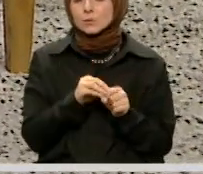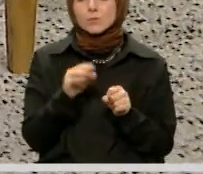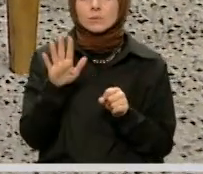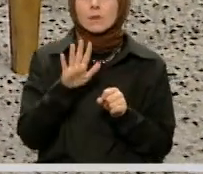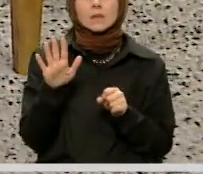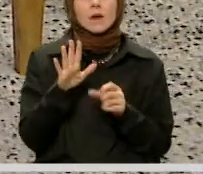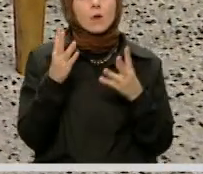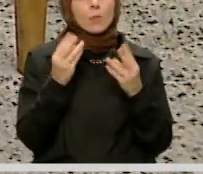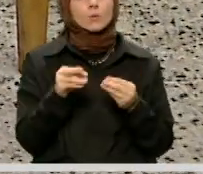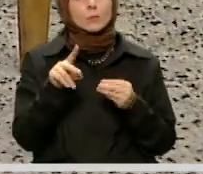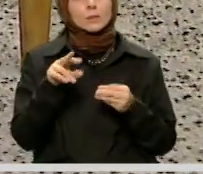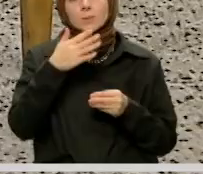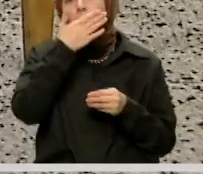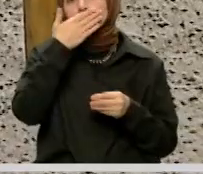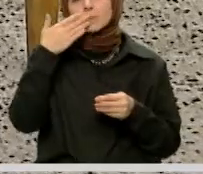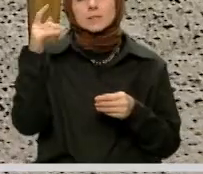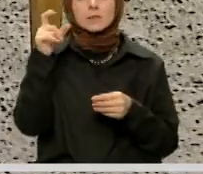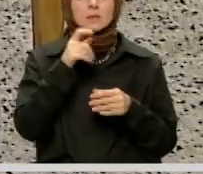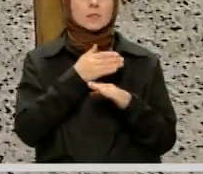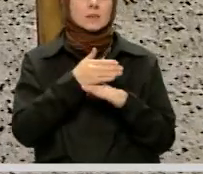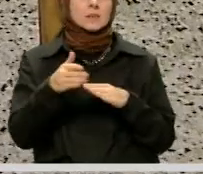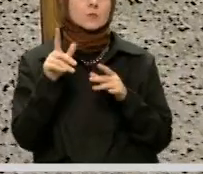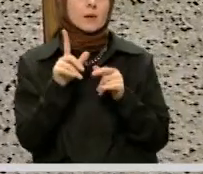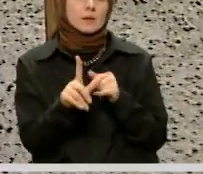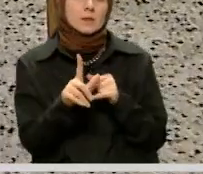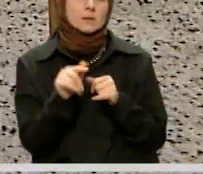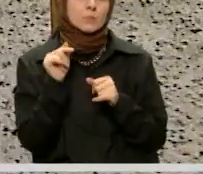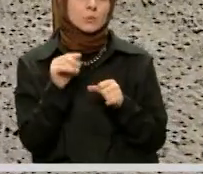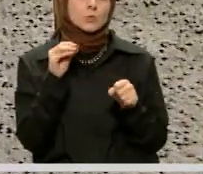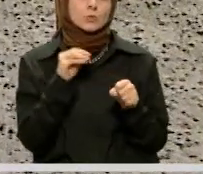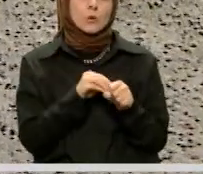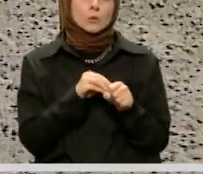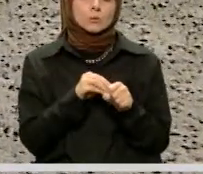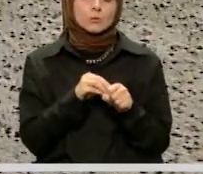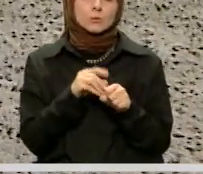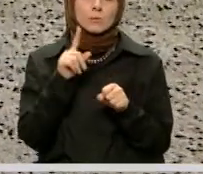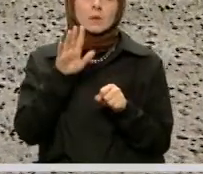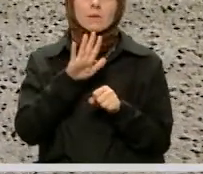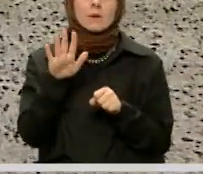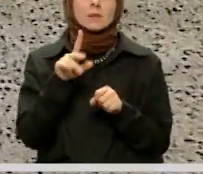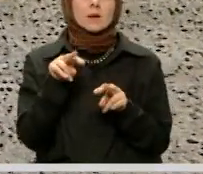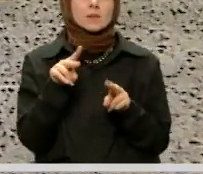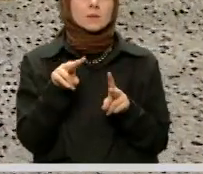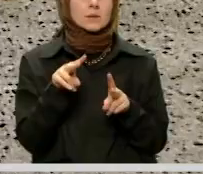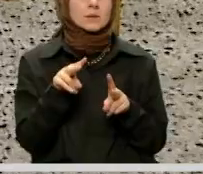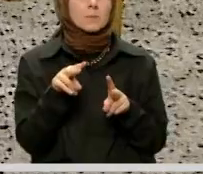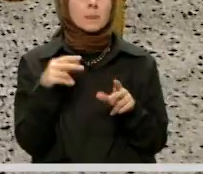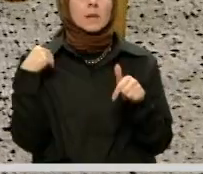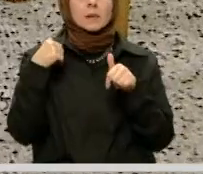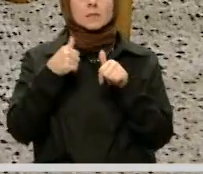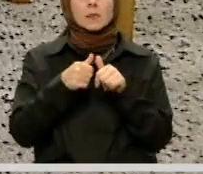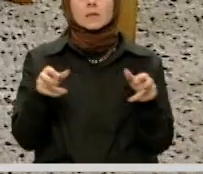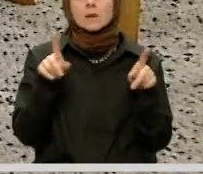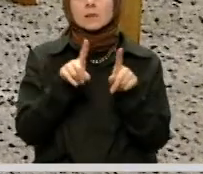vedalaşmanın tonu, kıvamı farklıdır. Bunu son bir veda gibi aslında. Bir daha kavuşamayacağımız